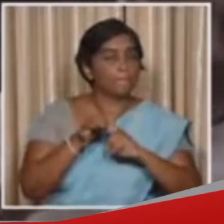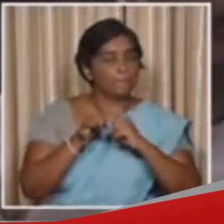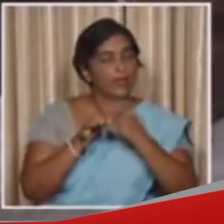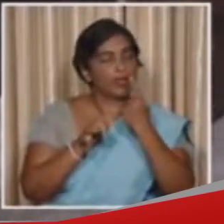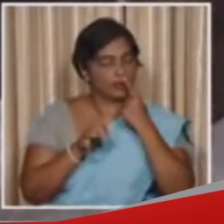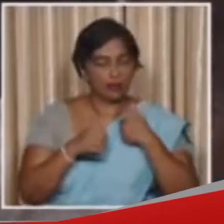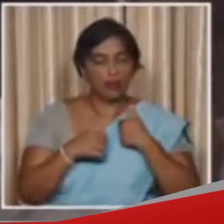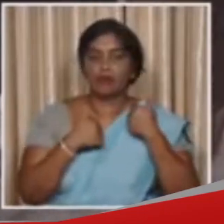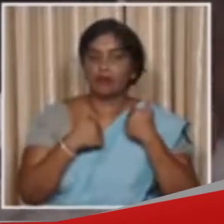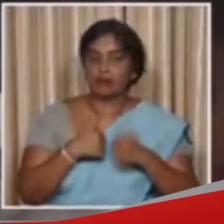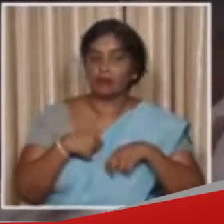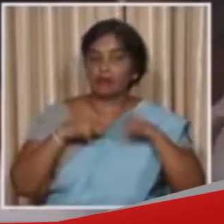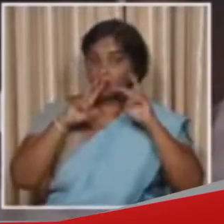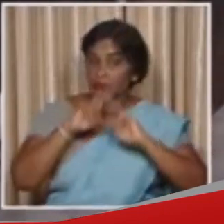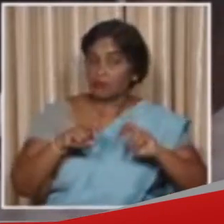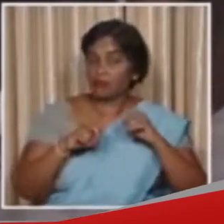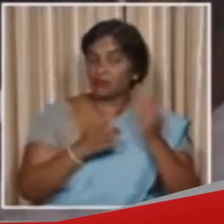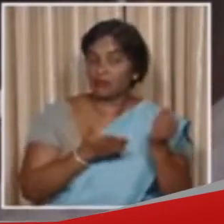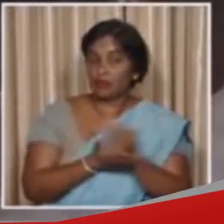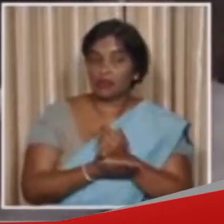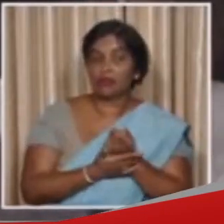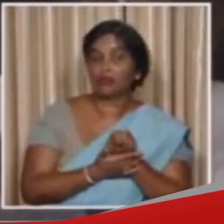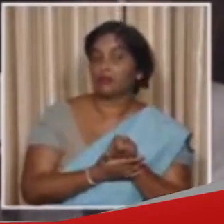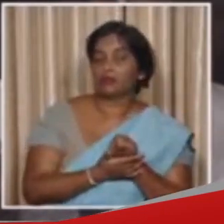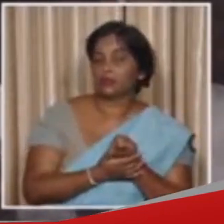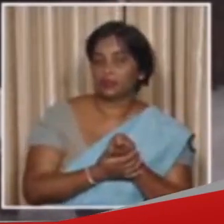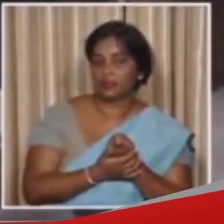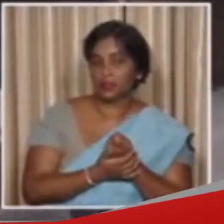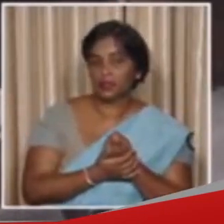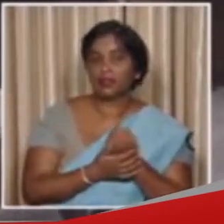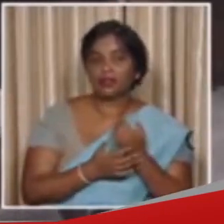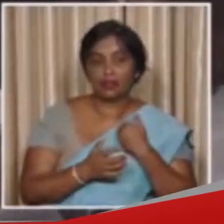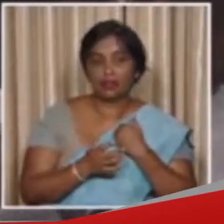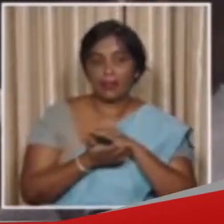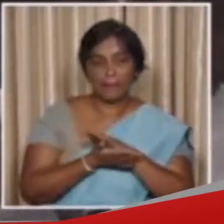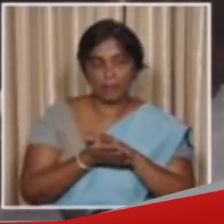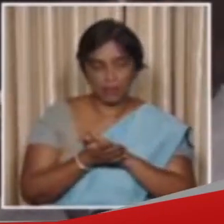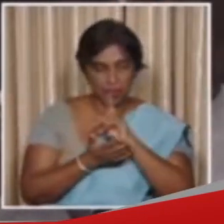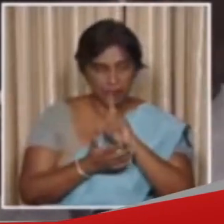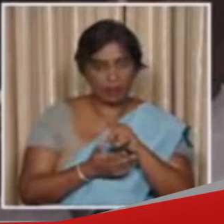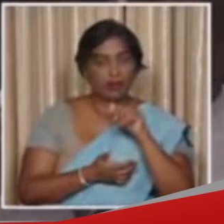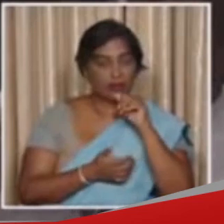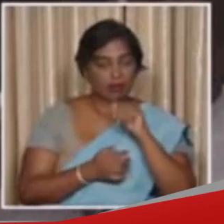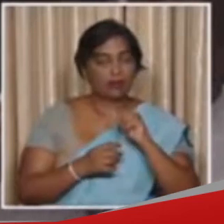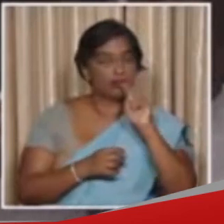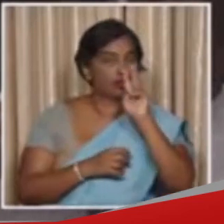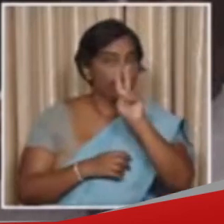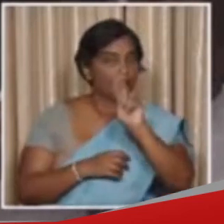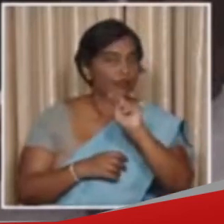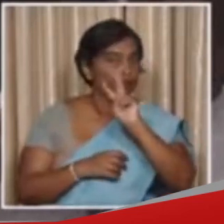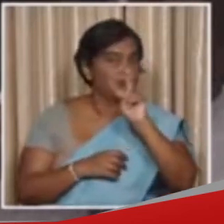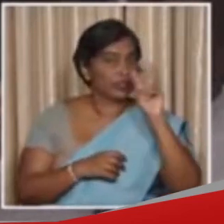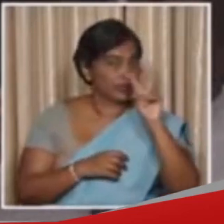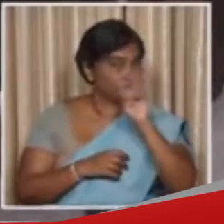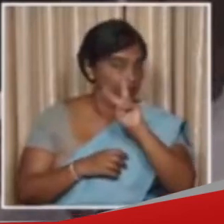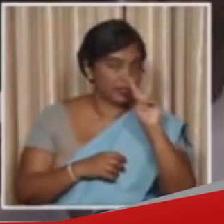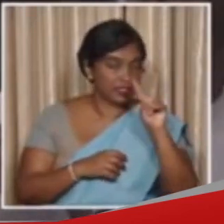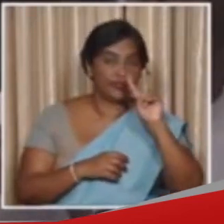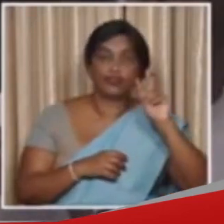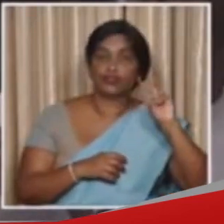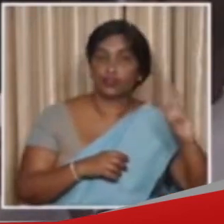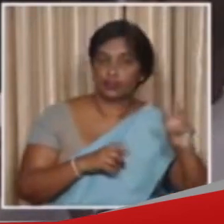තිනවා රිසර්ච් වලට වෙන් වෙච්ච ප්‍රමාණය කොච්චරද කියලා. මම ඒකේ පැහැදිලි කිරීමක් කළා ඇත්ත වශයෙන්ම 22 23 සංසන්දනාව